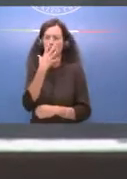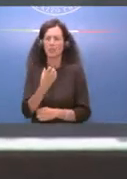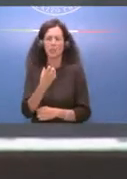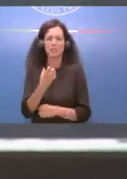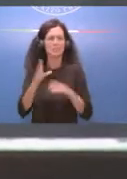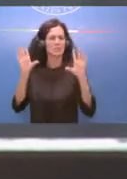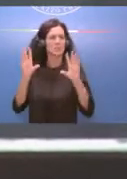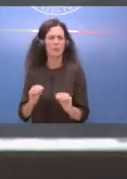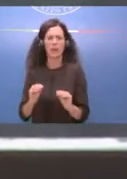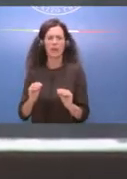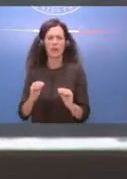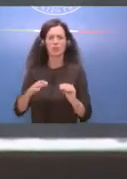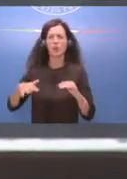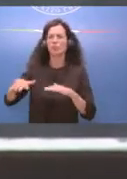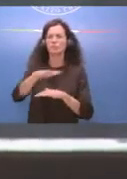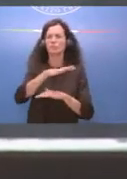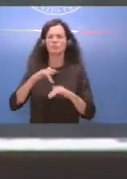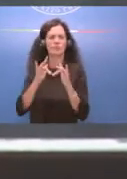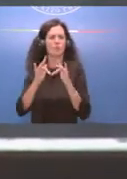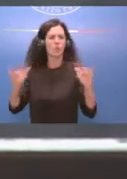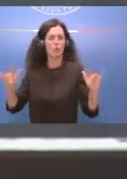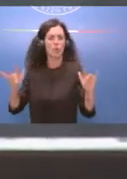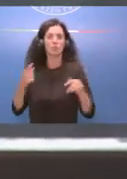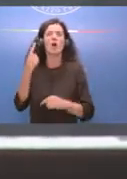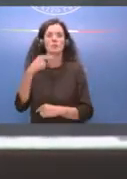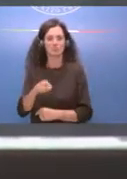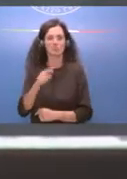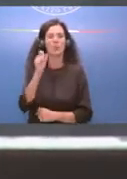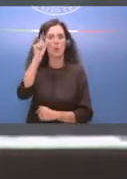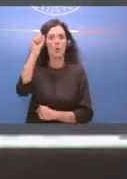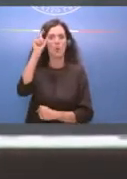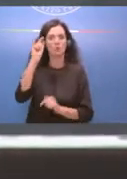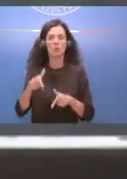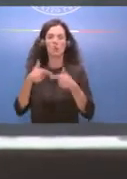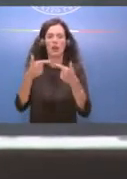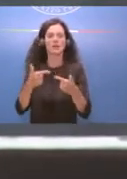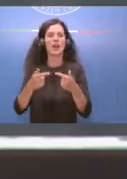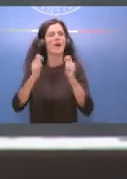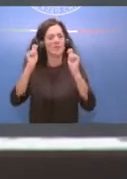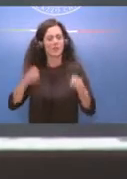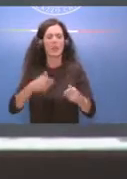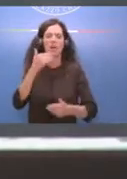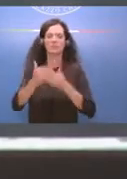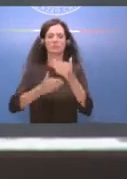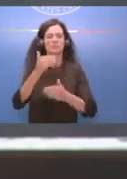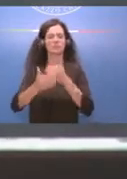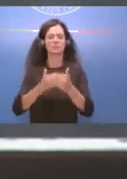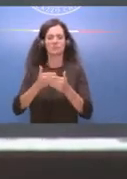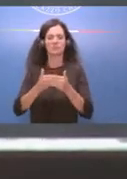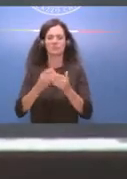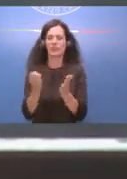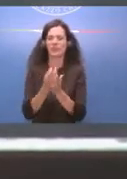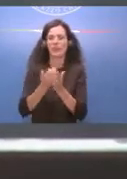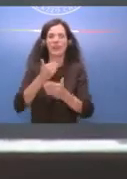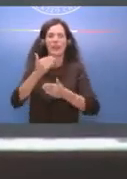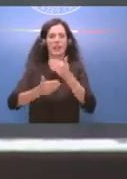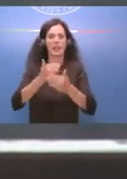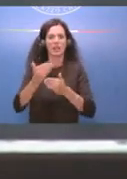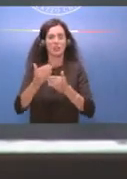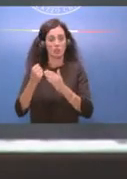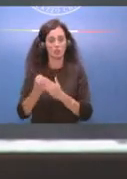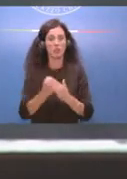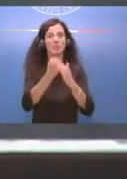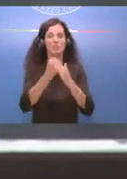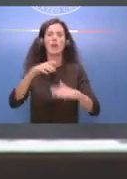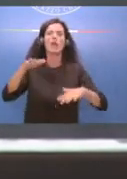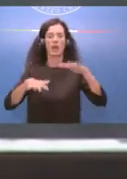per questo ora sappiamo che sarà una cultura la chiave della ripartenza il motore di una crescita innovativa sostenibile ed